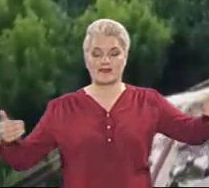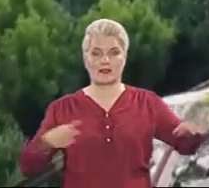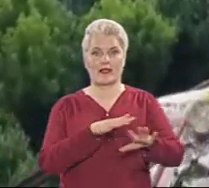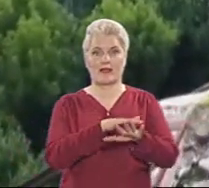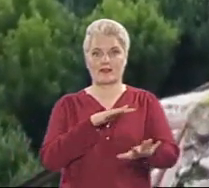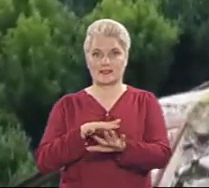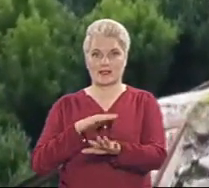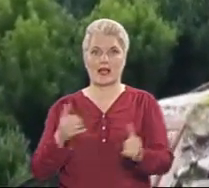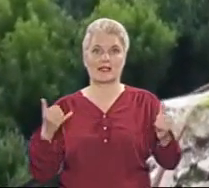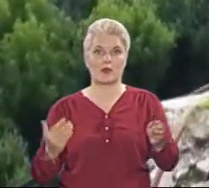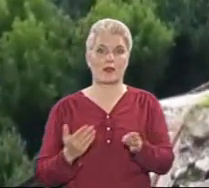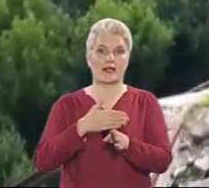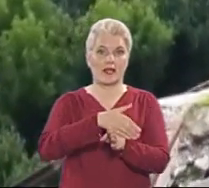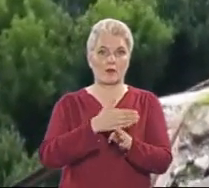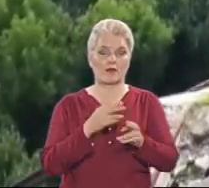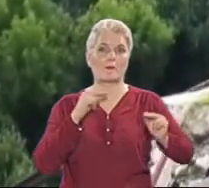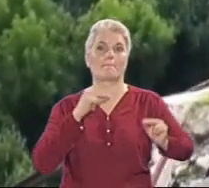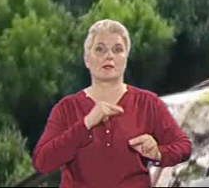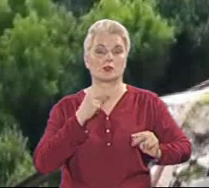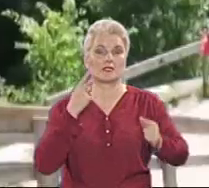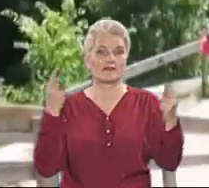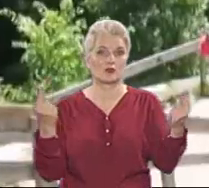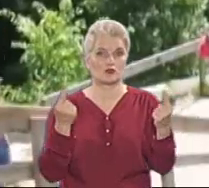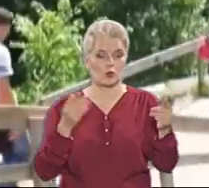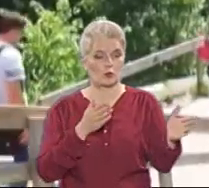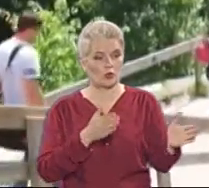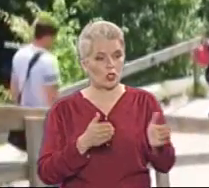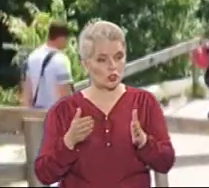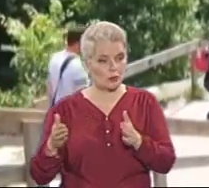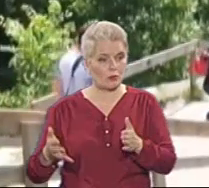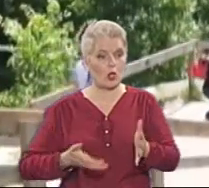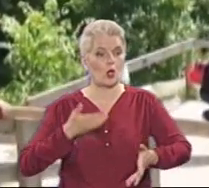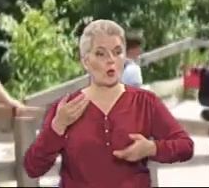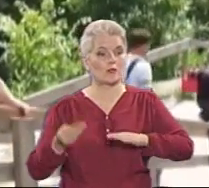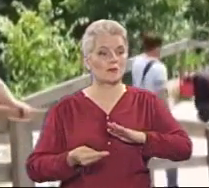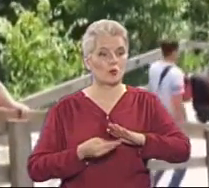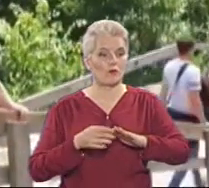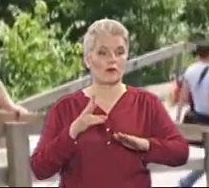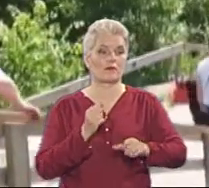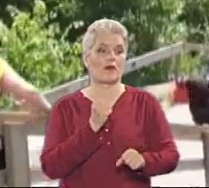На тепер КПВВ у Станиці Луганській працює у звичайному режимі. Розмінування на роботу